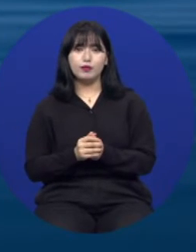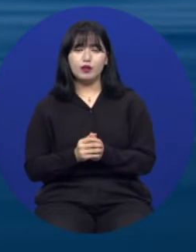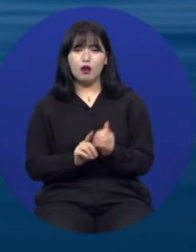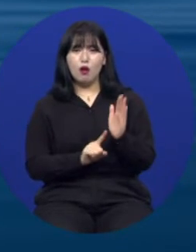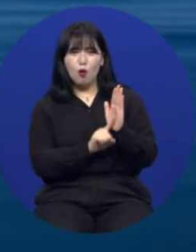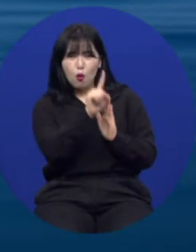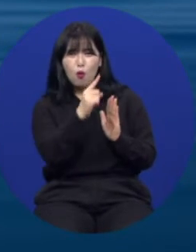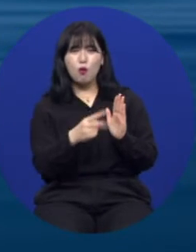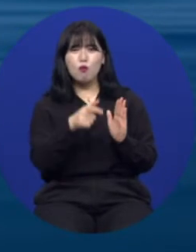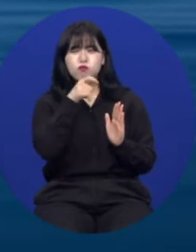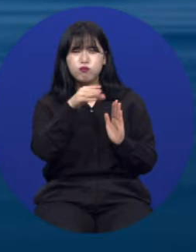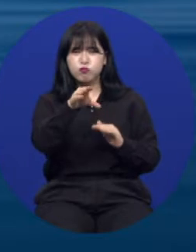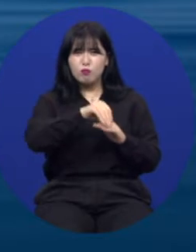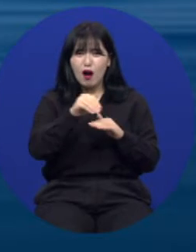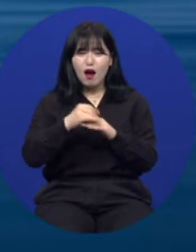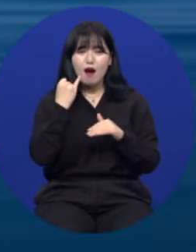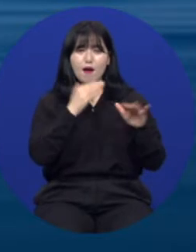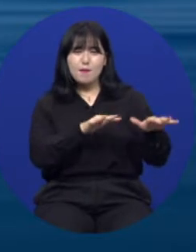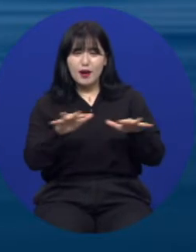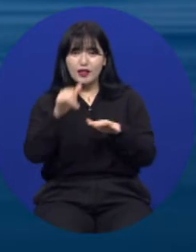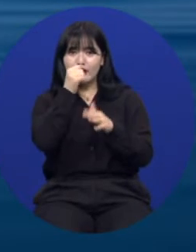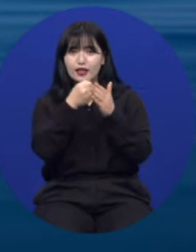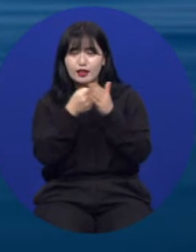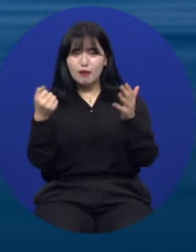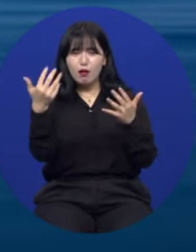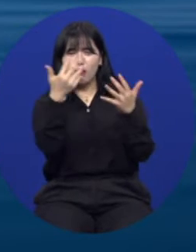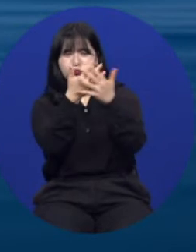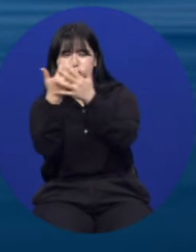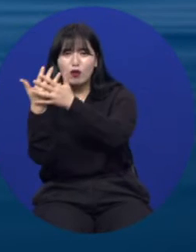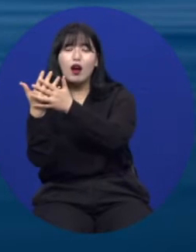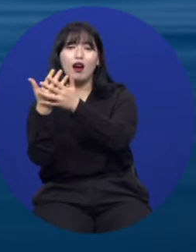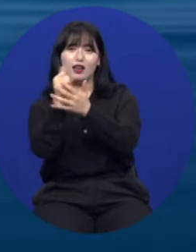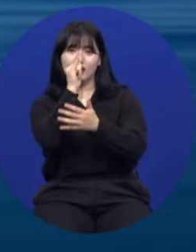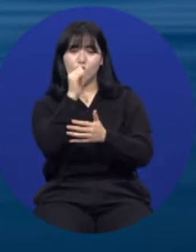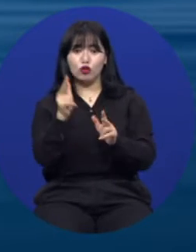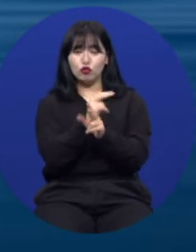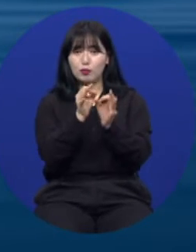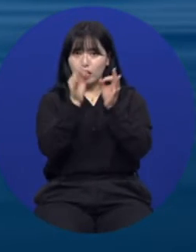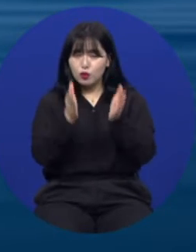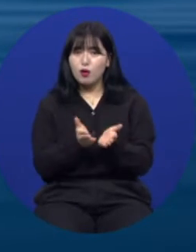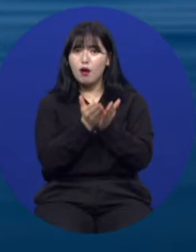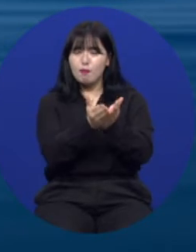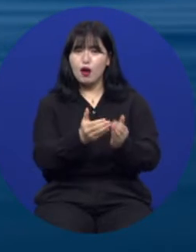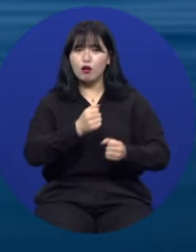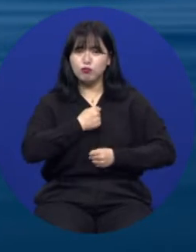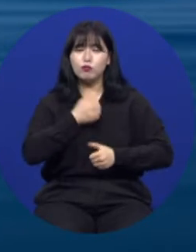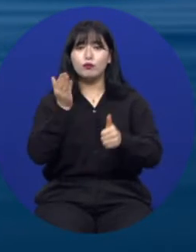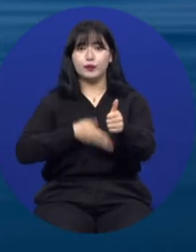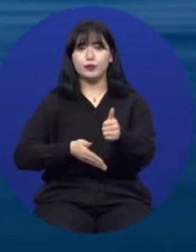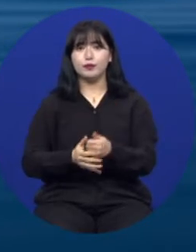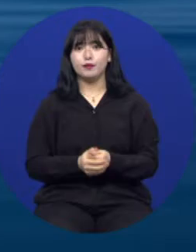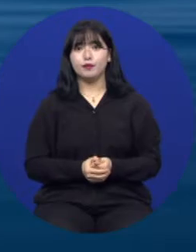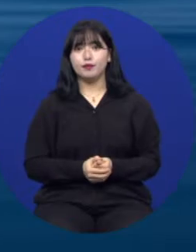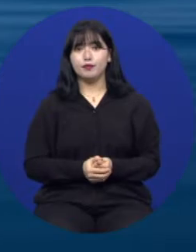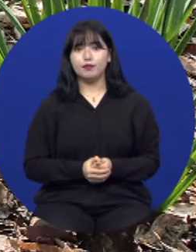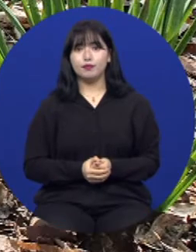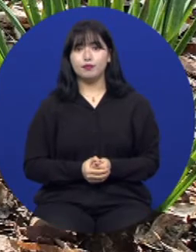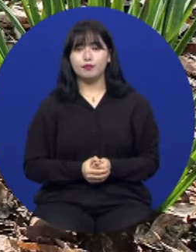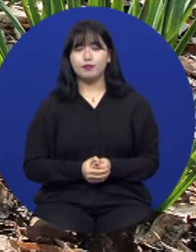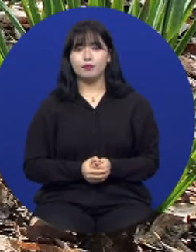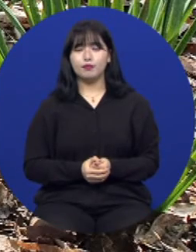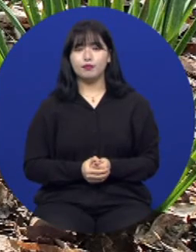공기가 바다 위를 지나면서 바다 안개가 끼는 곳이 있겠습니다 주말동안 해상 안전사고에 유의하시기 바랍니다